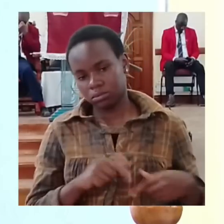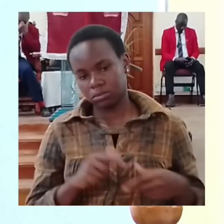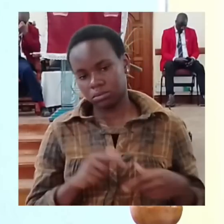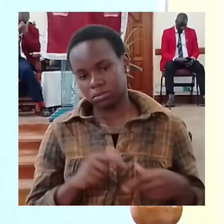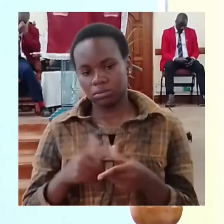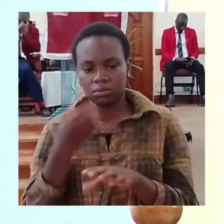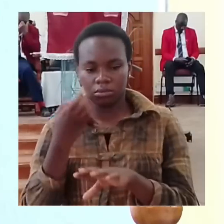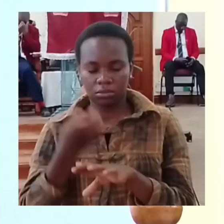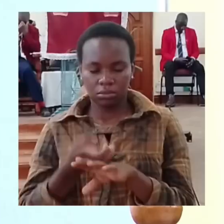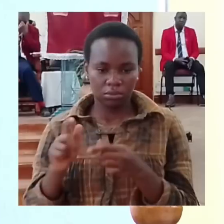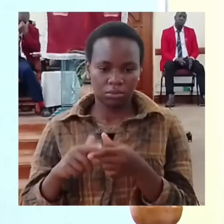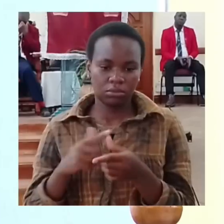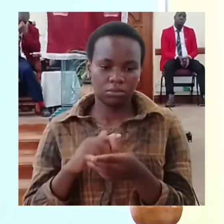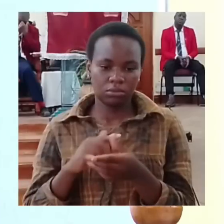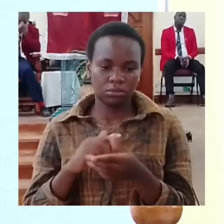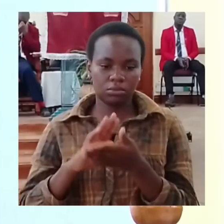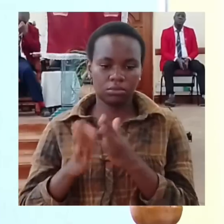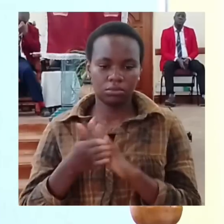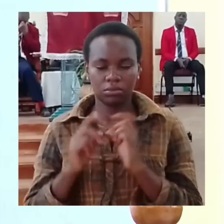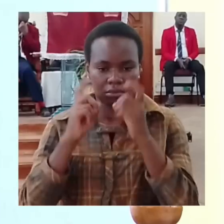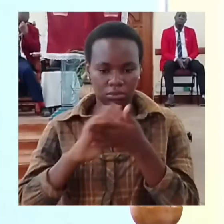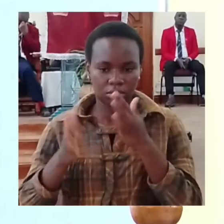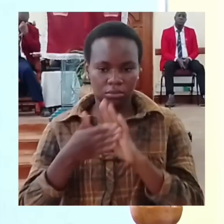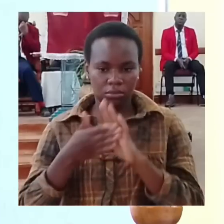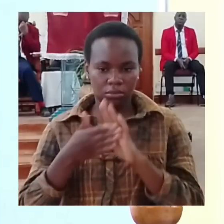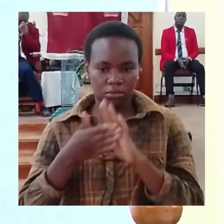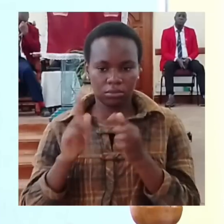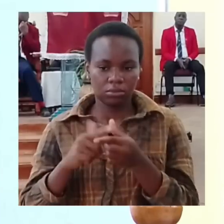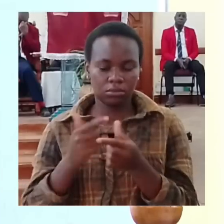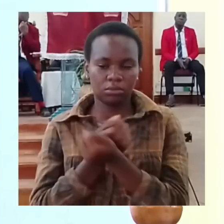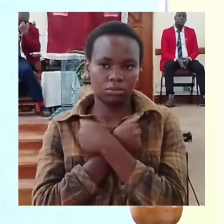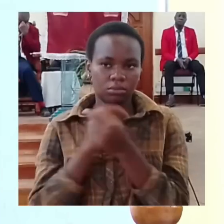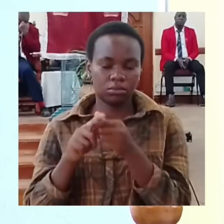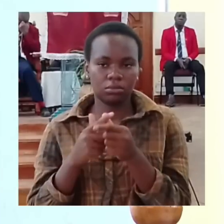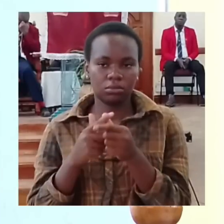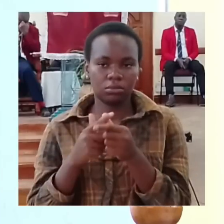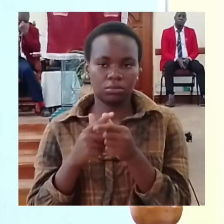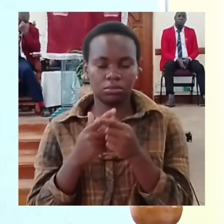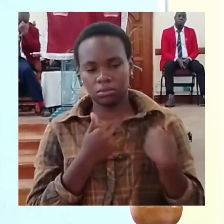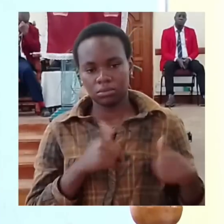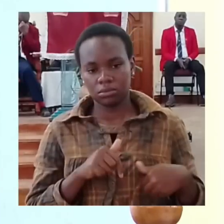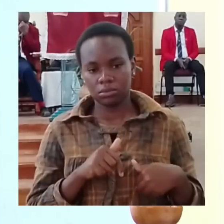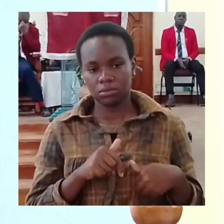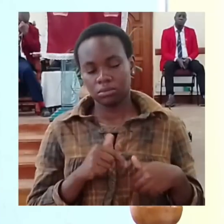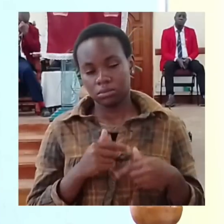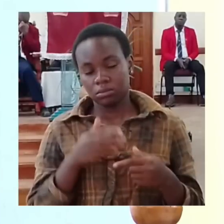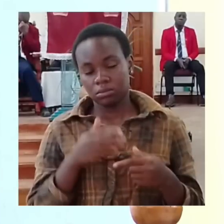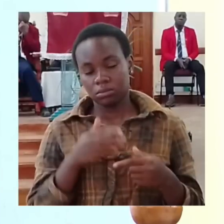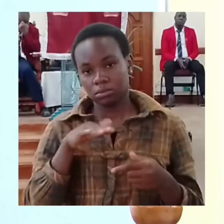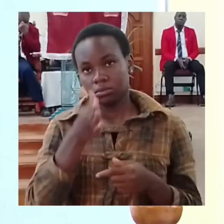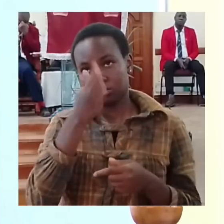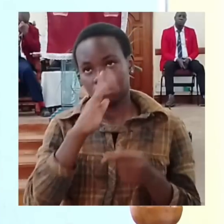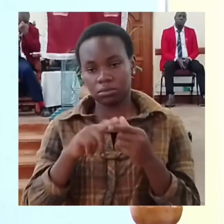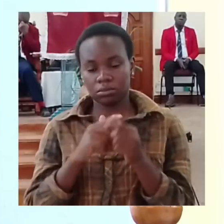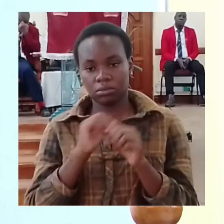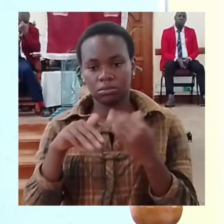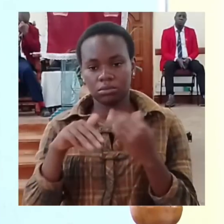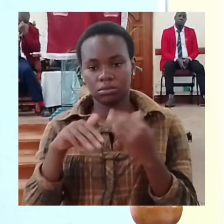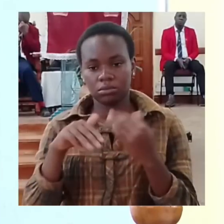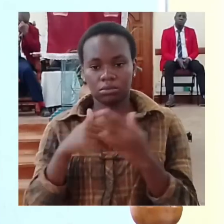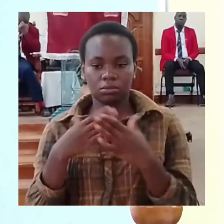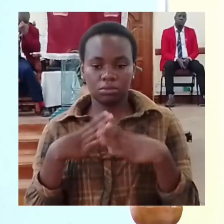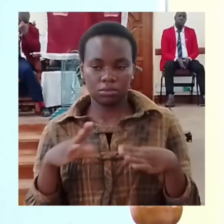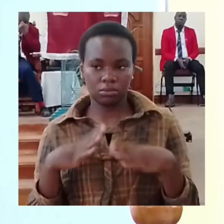ikaraga kurekanira ona ikarega kwenda, tukwenda ngoro ta yaku Ngai, ati we wendire kirindi ona